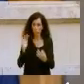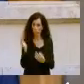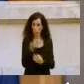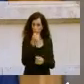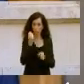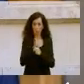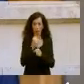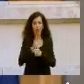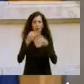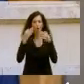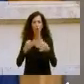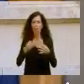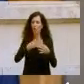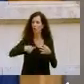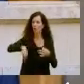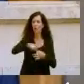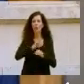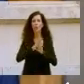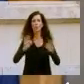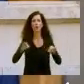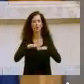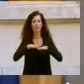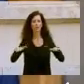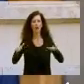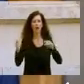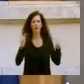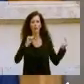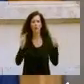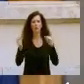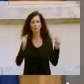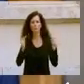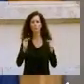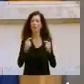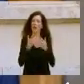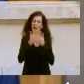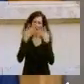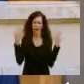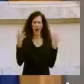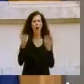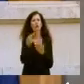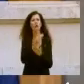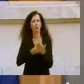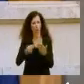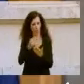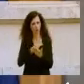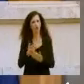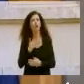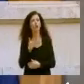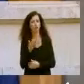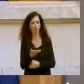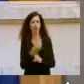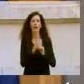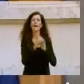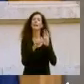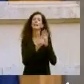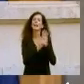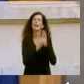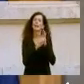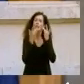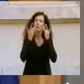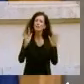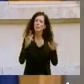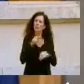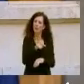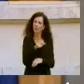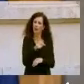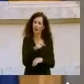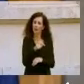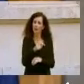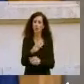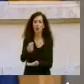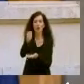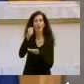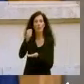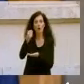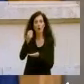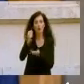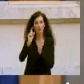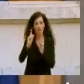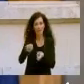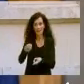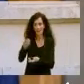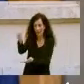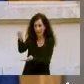quindi già ovviamente ci sono dei progetti ma con decreto semplificazioni e con i fondi che arriveranno